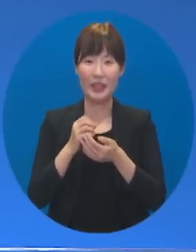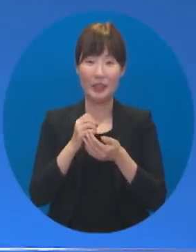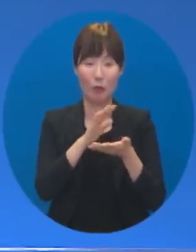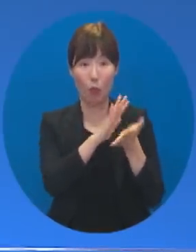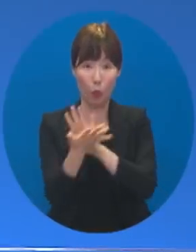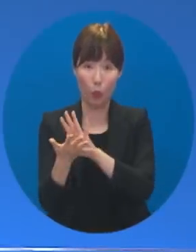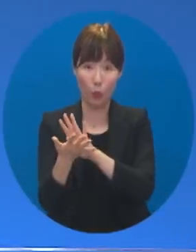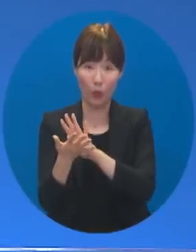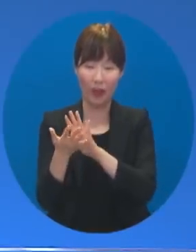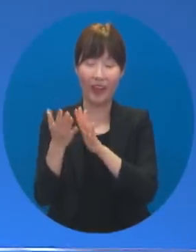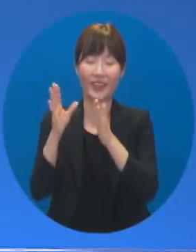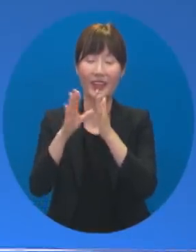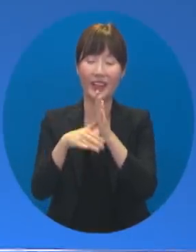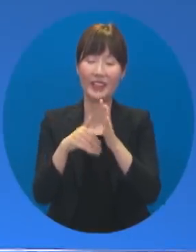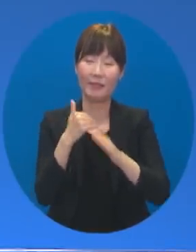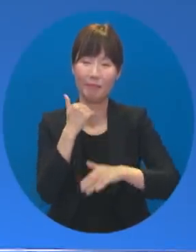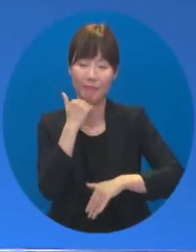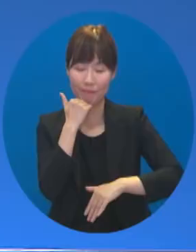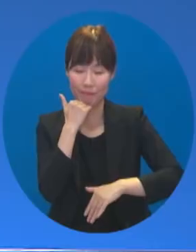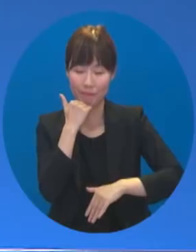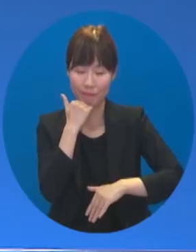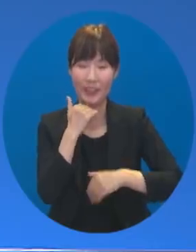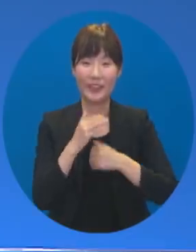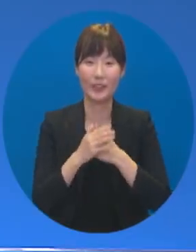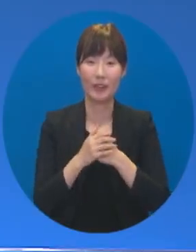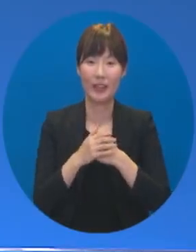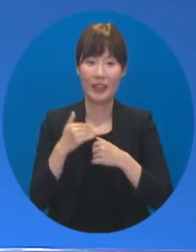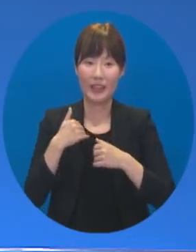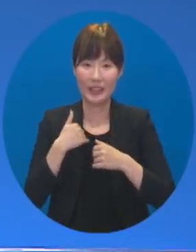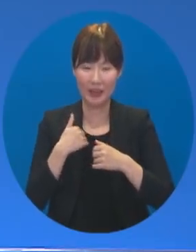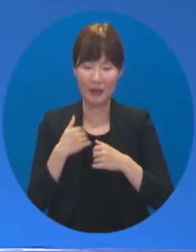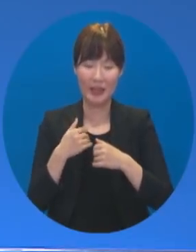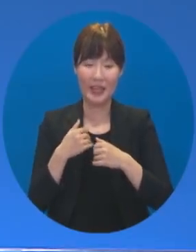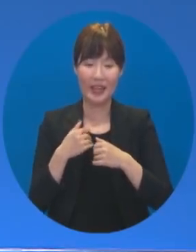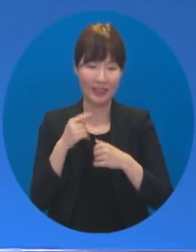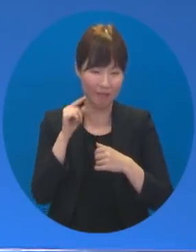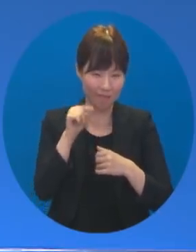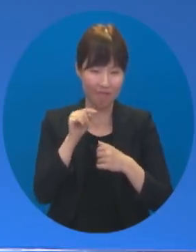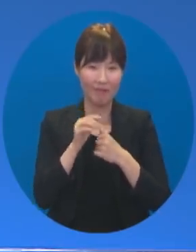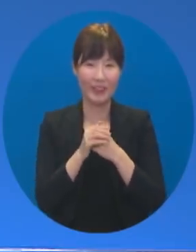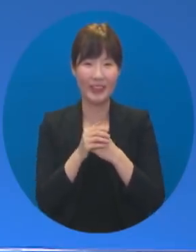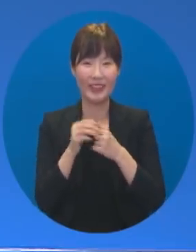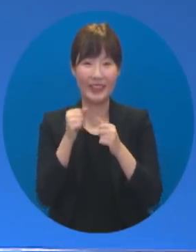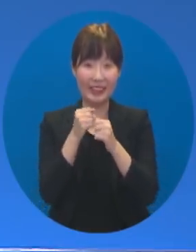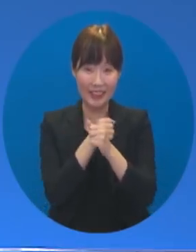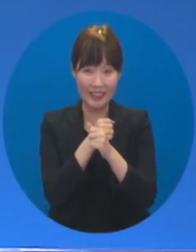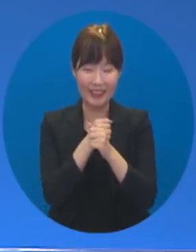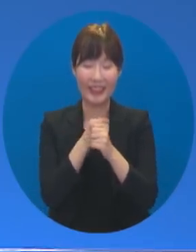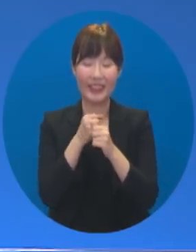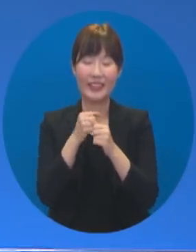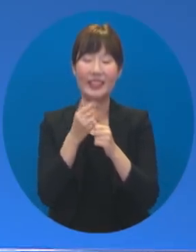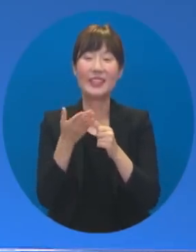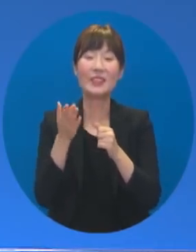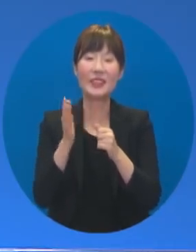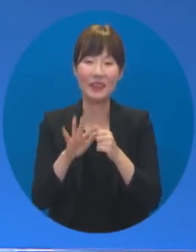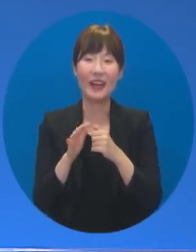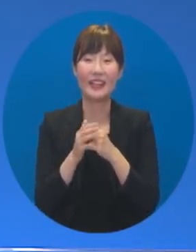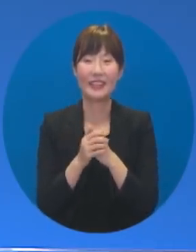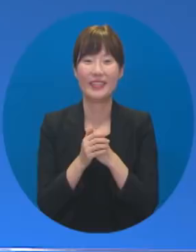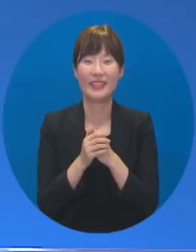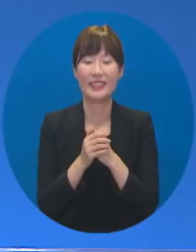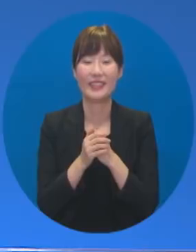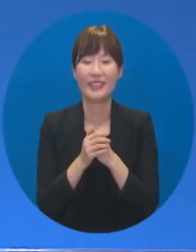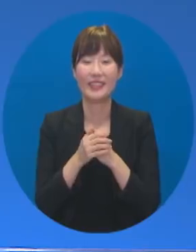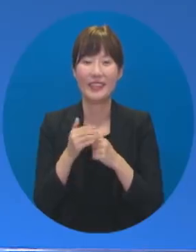걸리거든요. 기다려주고 그때는 딱 때리고 싶지만. 원기는 고등학교를